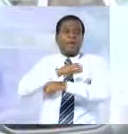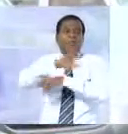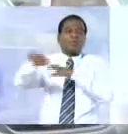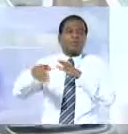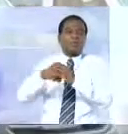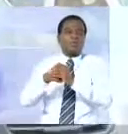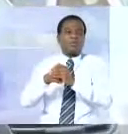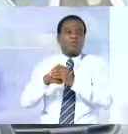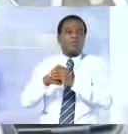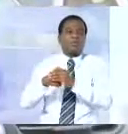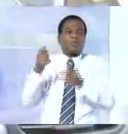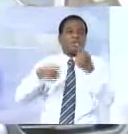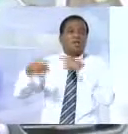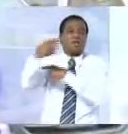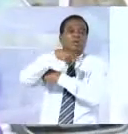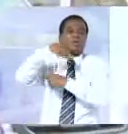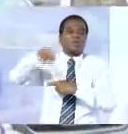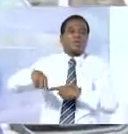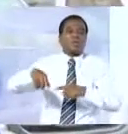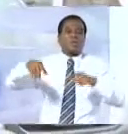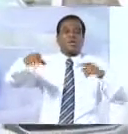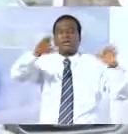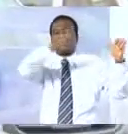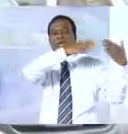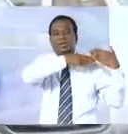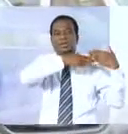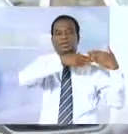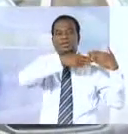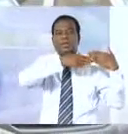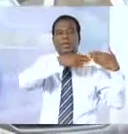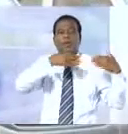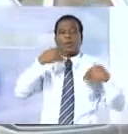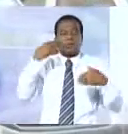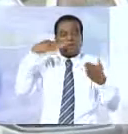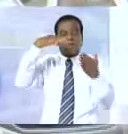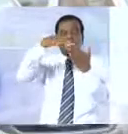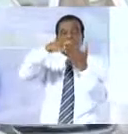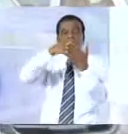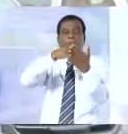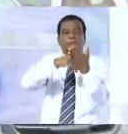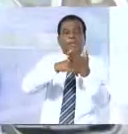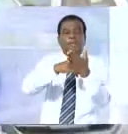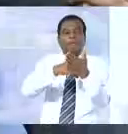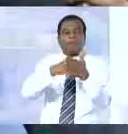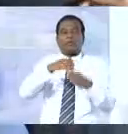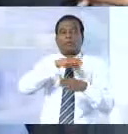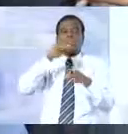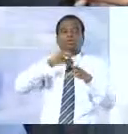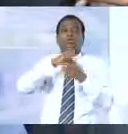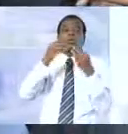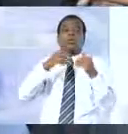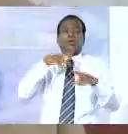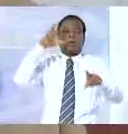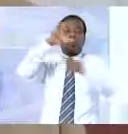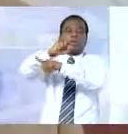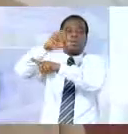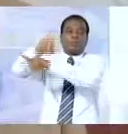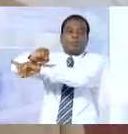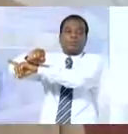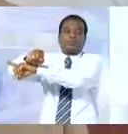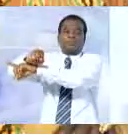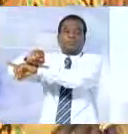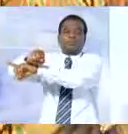attaques, tous les auteurs, les chefs des commandos ont été identifiés, la plupart ont été arrêtés. Notons que le projet d'appui